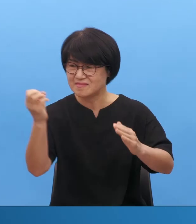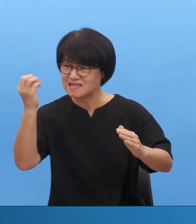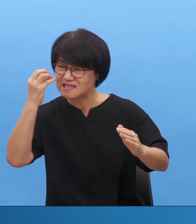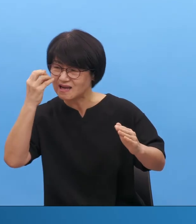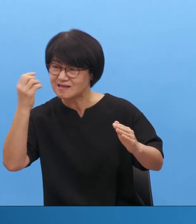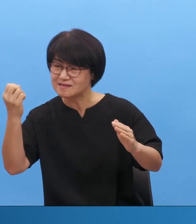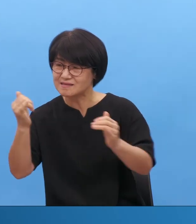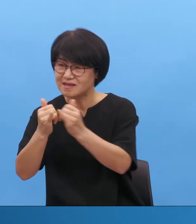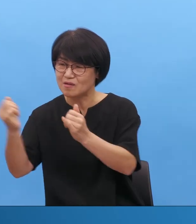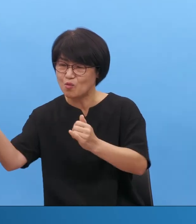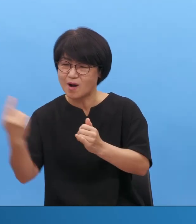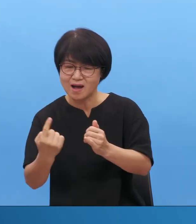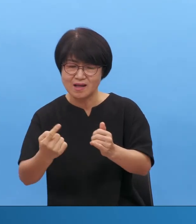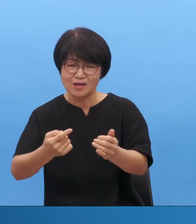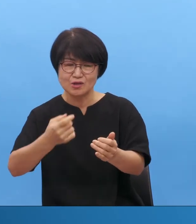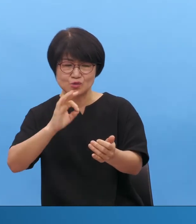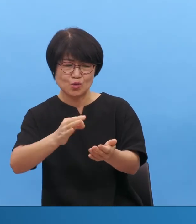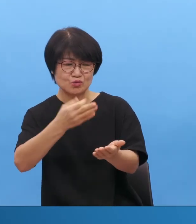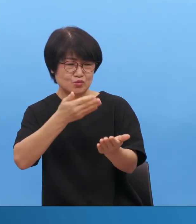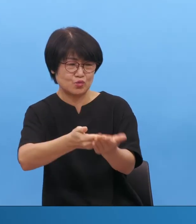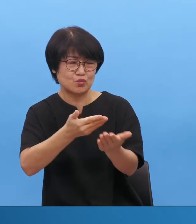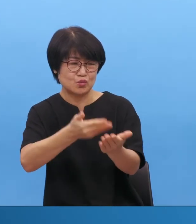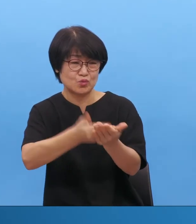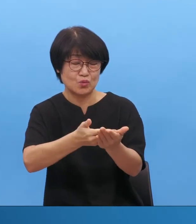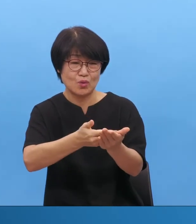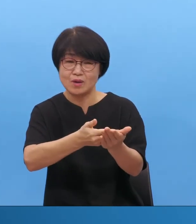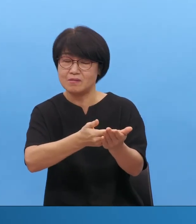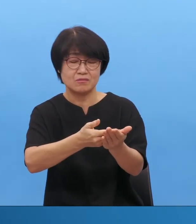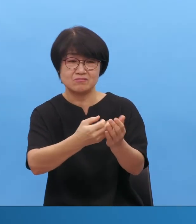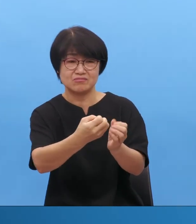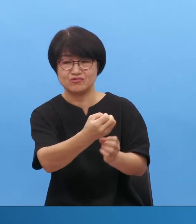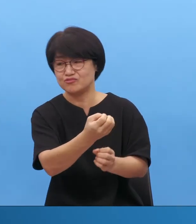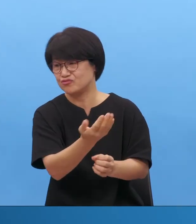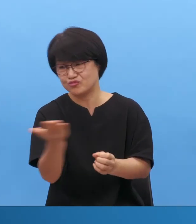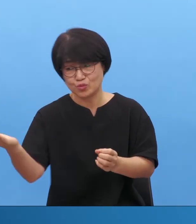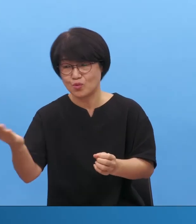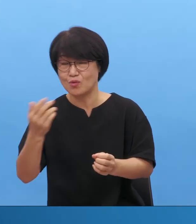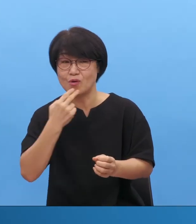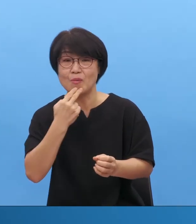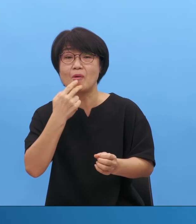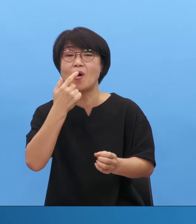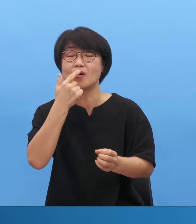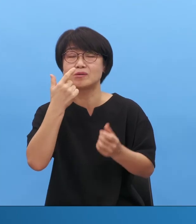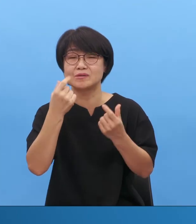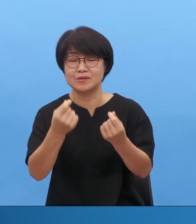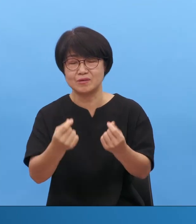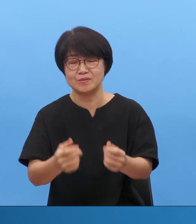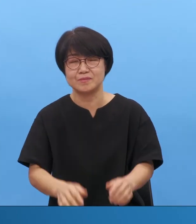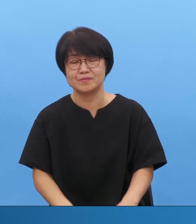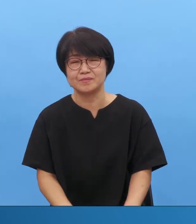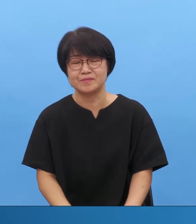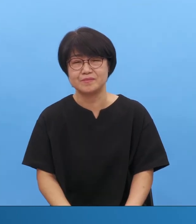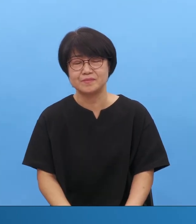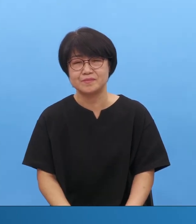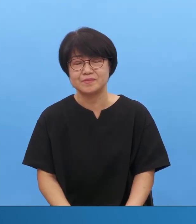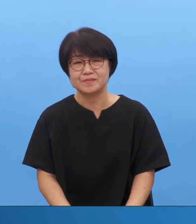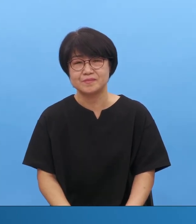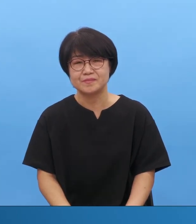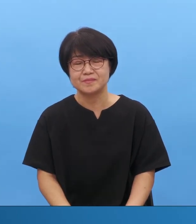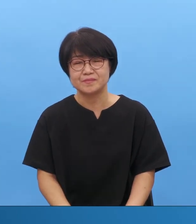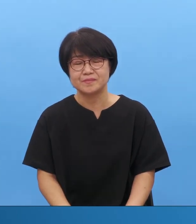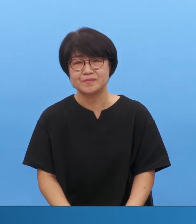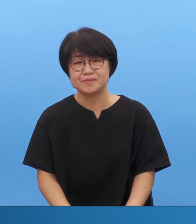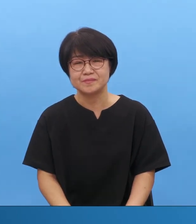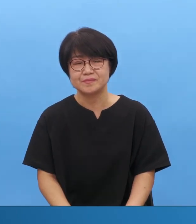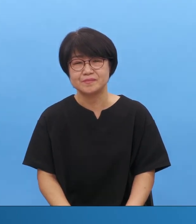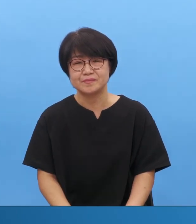Father, give me some money. And he's very strange. He's not going to give him money. 그건 회사를 움직일 수 있는 준비가 돼 있으면 달라 안 해도 줘요. But if he has the conditions to 그렇잖아요. control